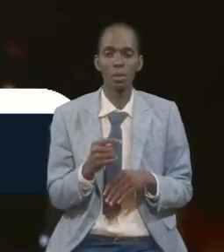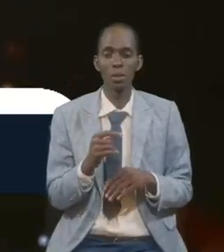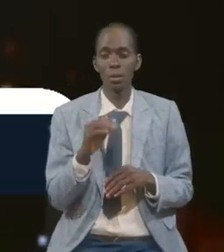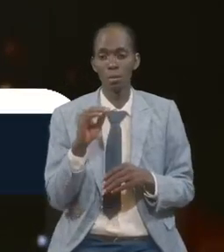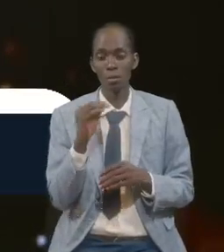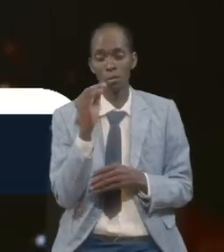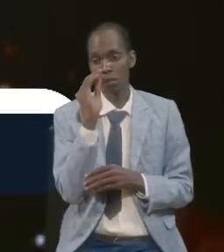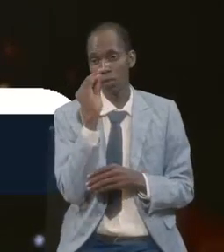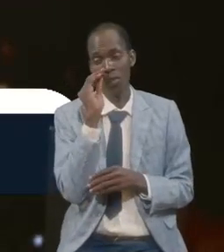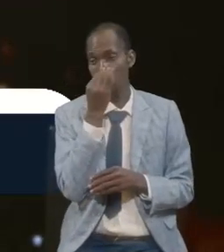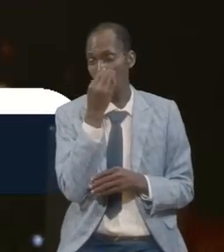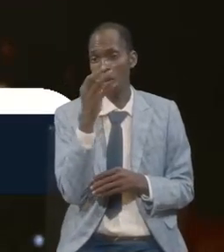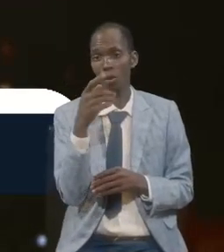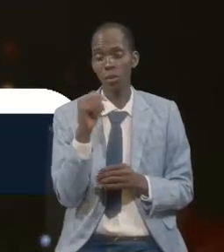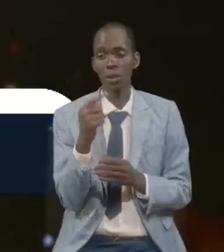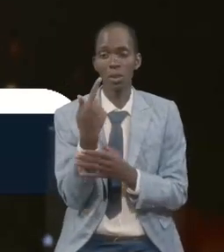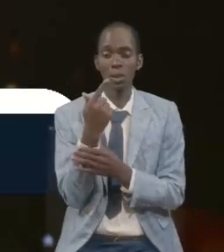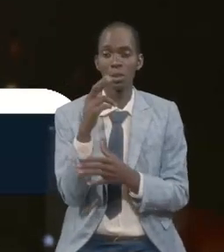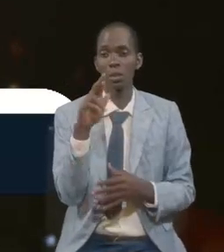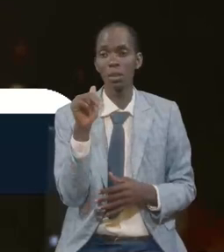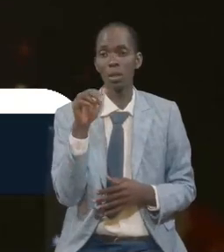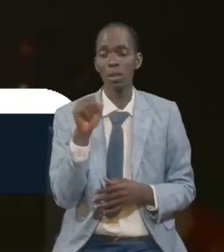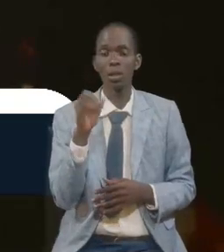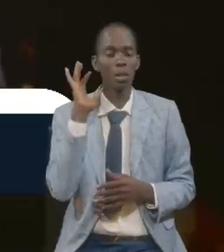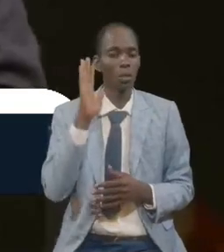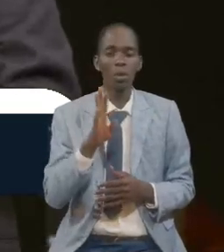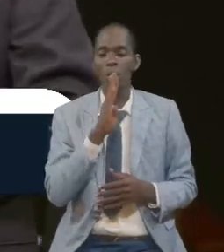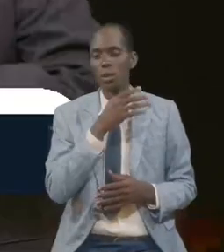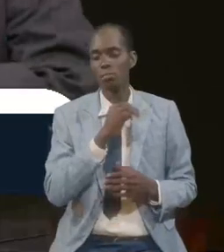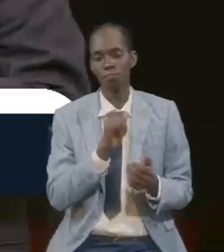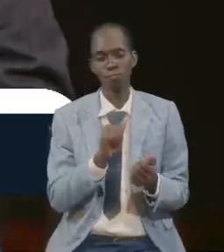comme la fleur de l'herbe. Verset 11.